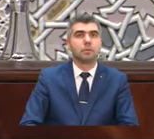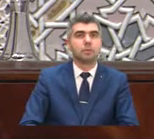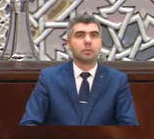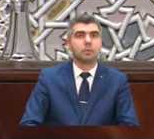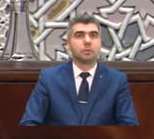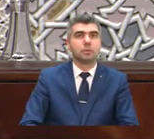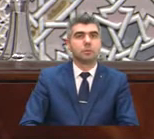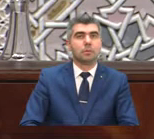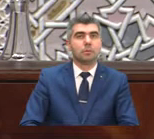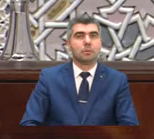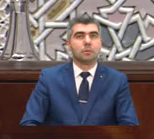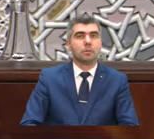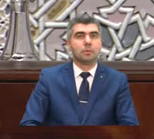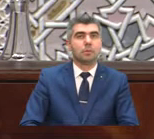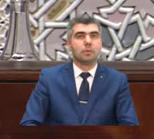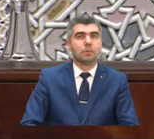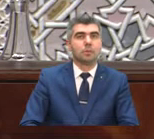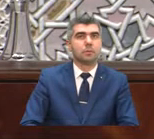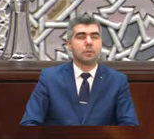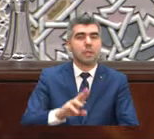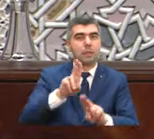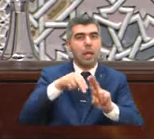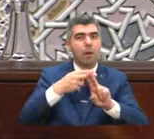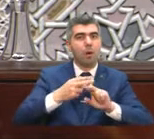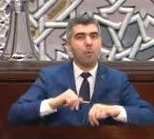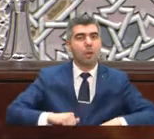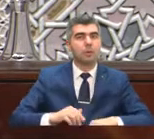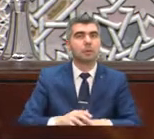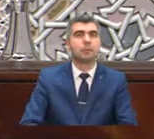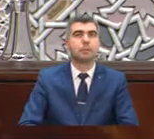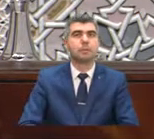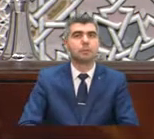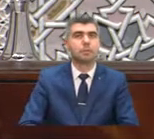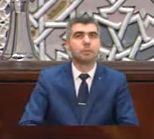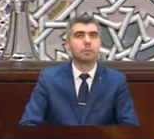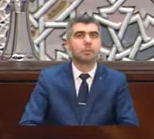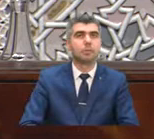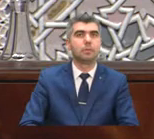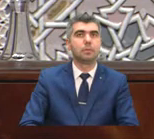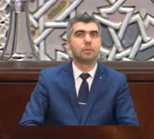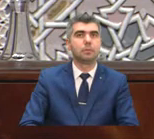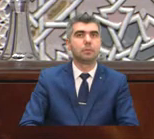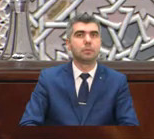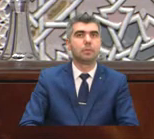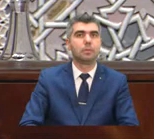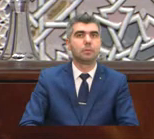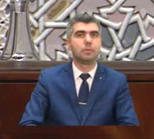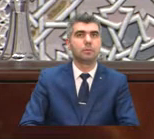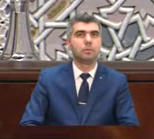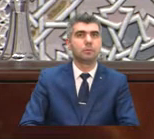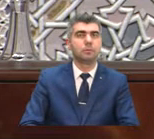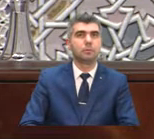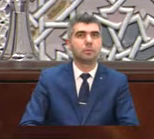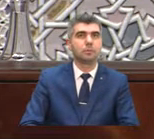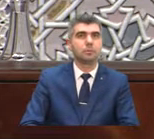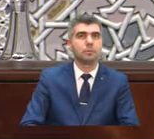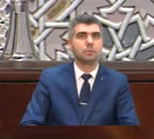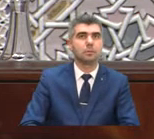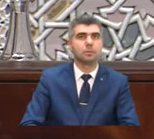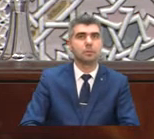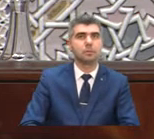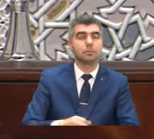هل من رد على التعقيب السيد الوزير في حدود ما تبقى من الوقت؟ حقيقه